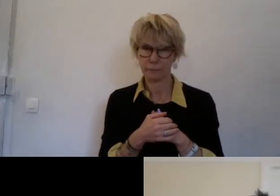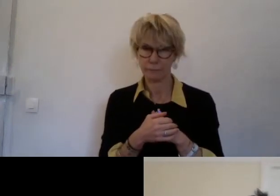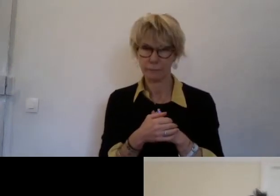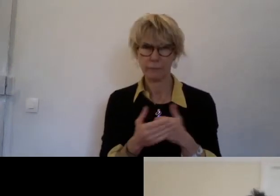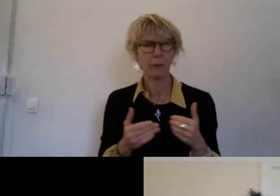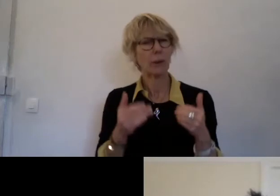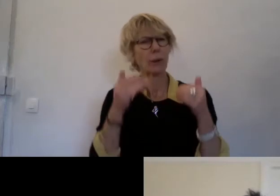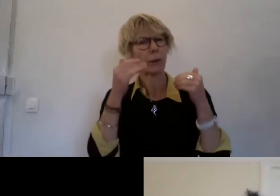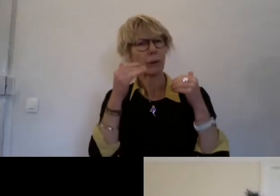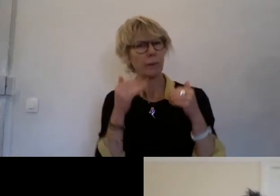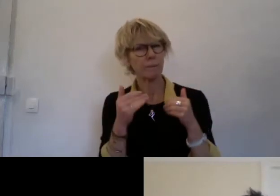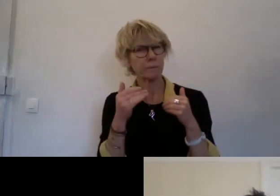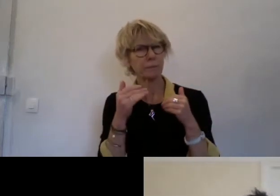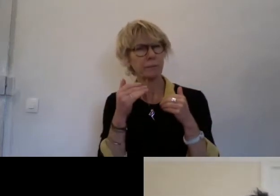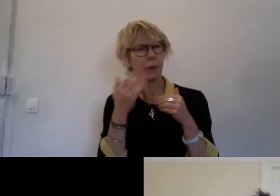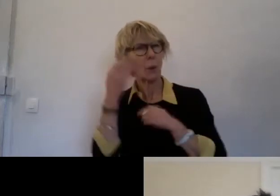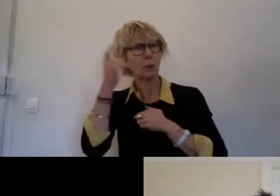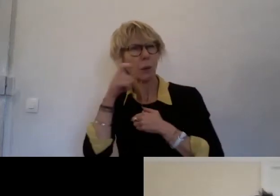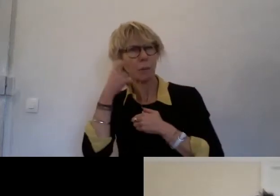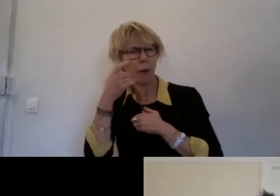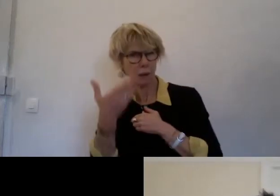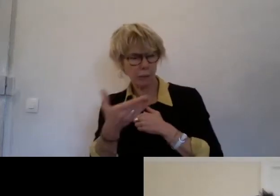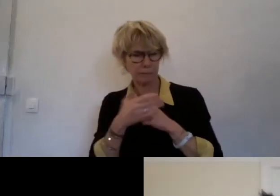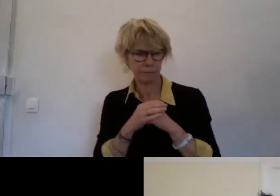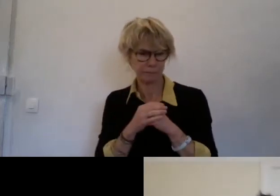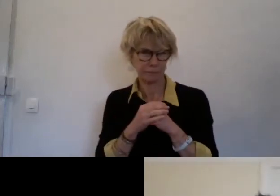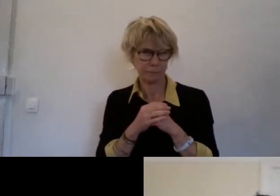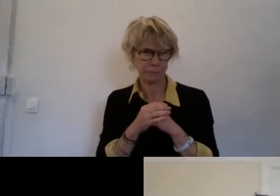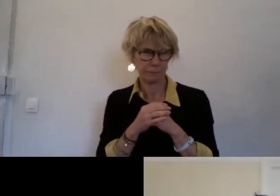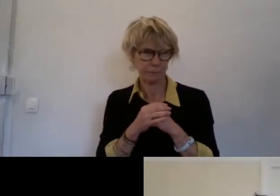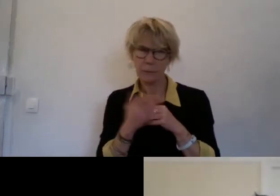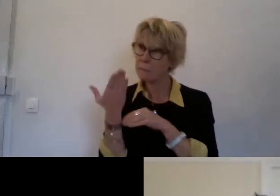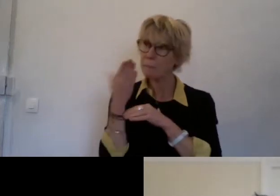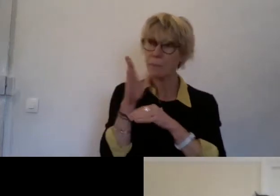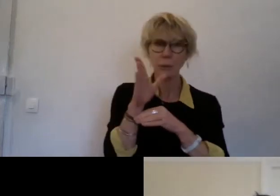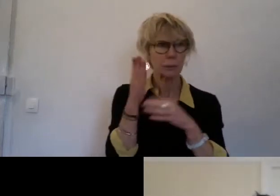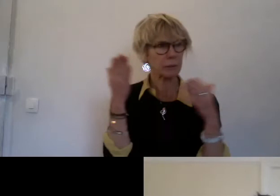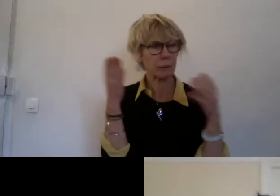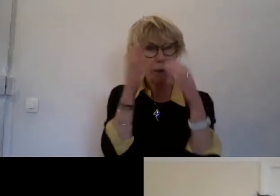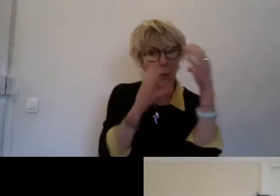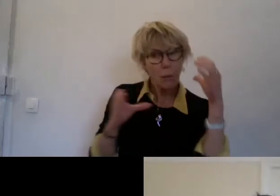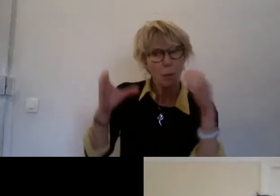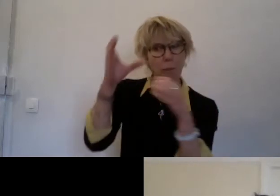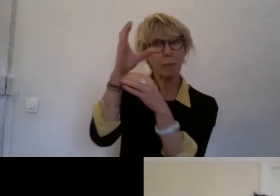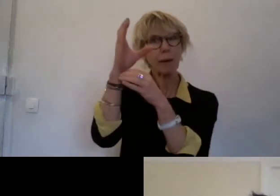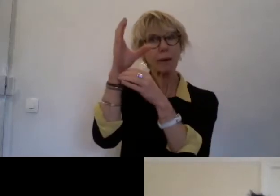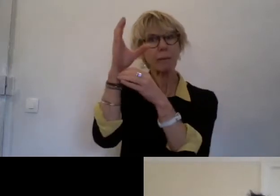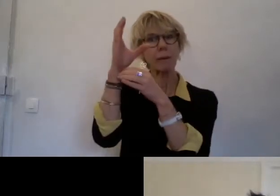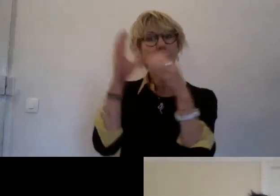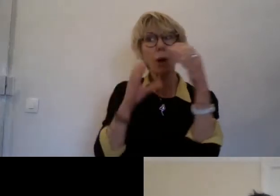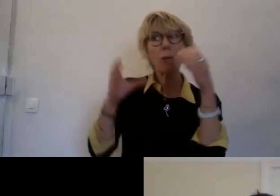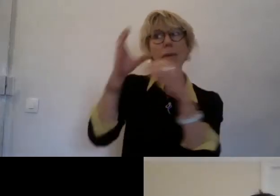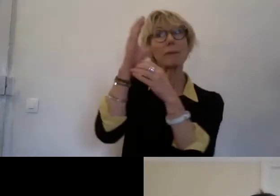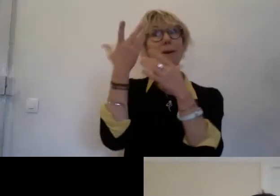sur la capacité de mobiliser nos collections, c'est aussi de montrer la complémentarité des collections du musée d'Orsay et de l'Orangerie,